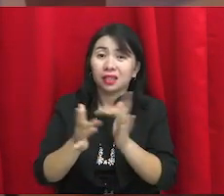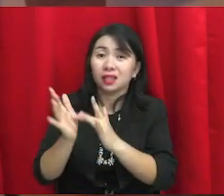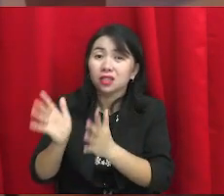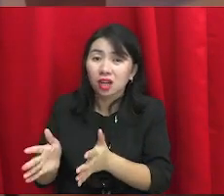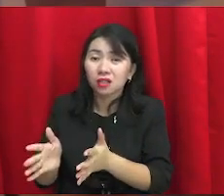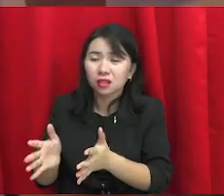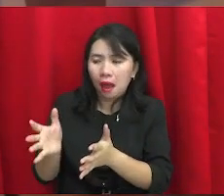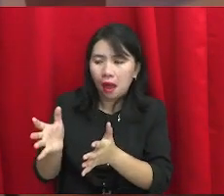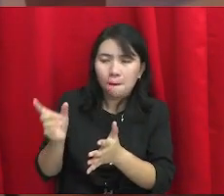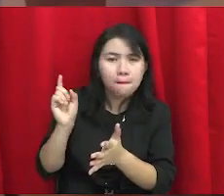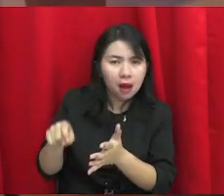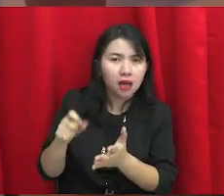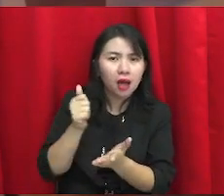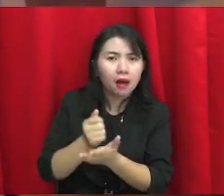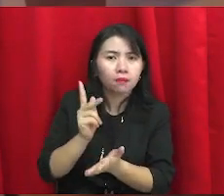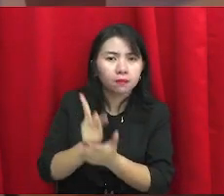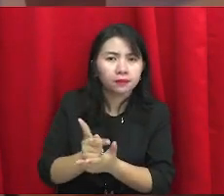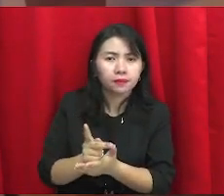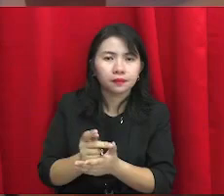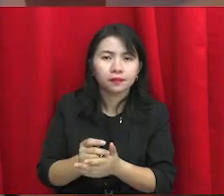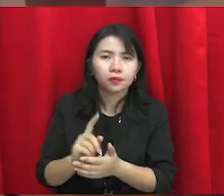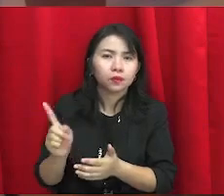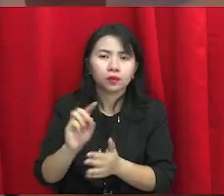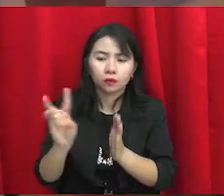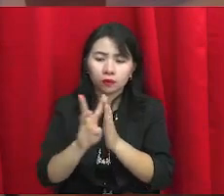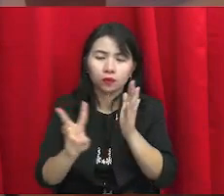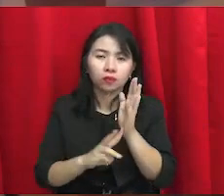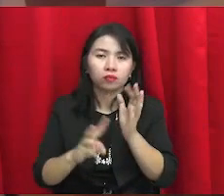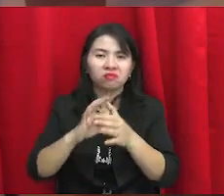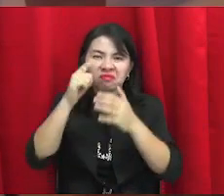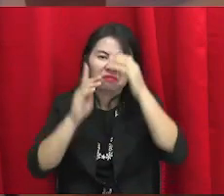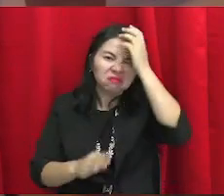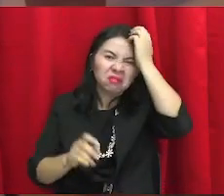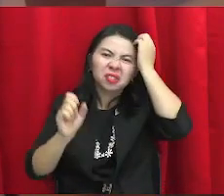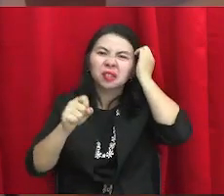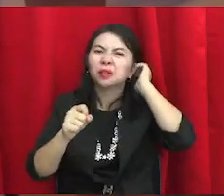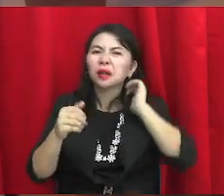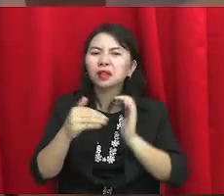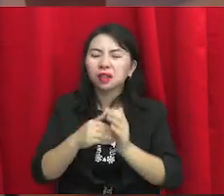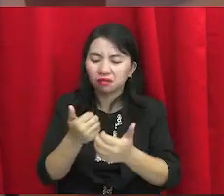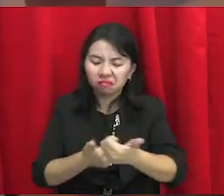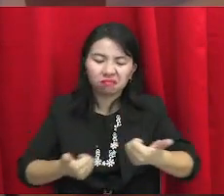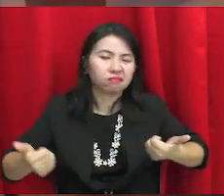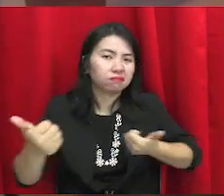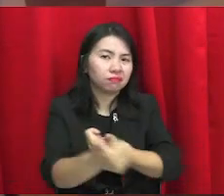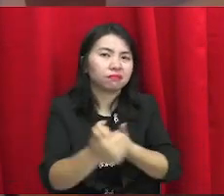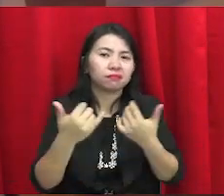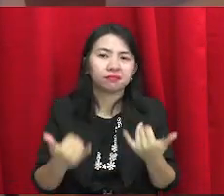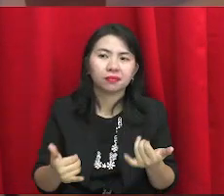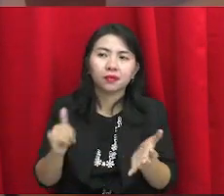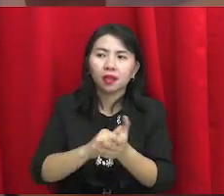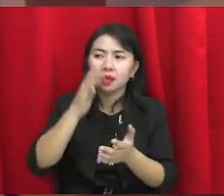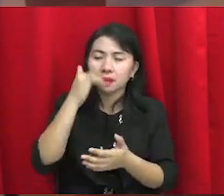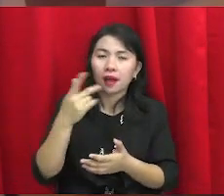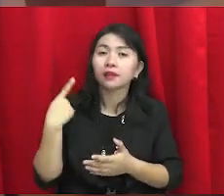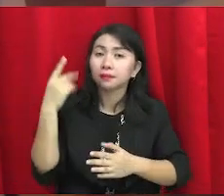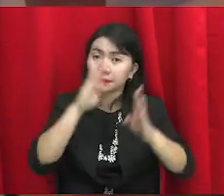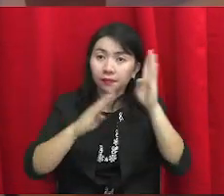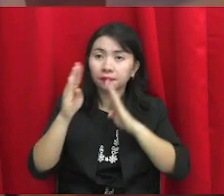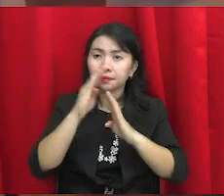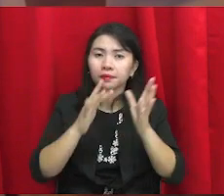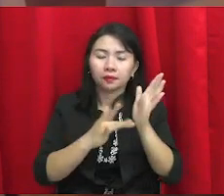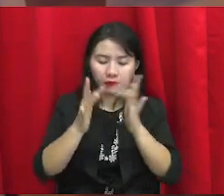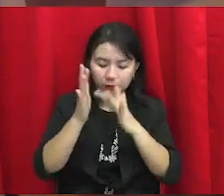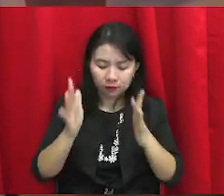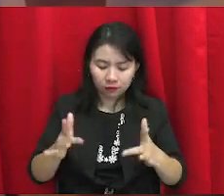right. Oh, baliktad na. Yes, so, sir. So, nagkakaroon ng problema yung buhay ng mga Kristiyano.